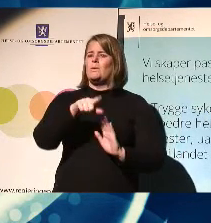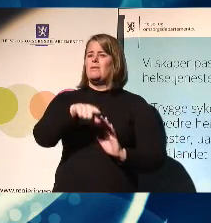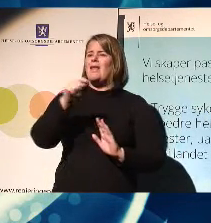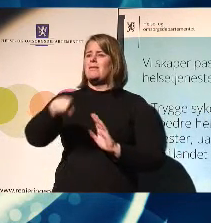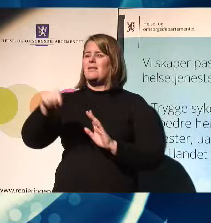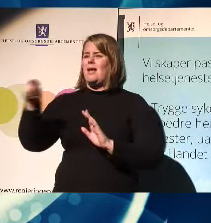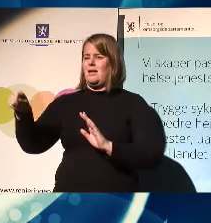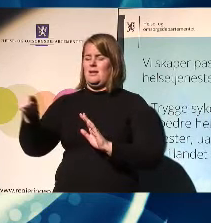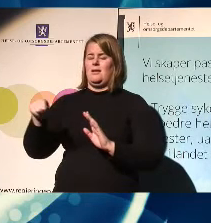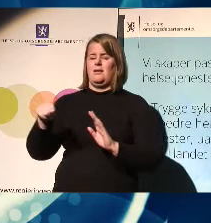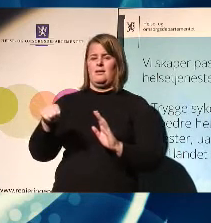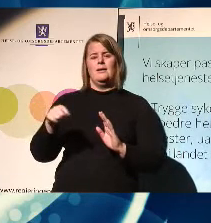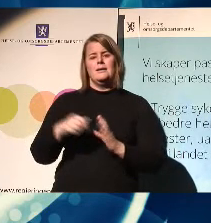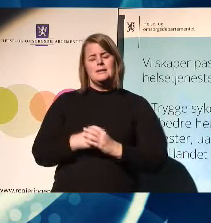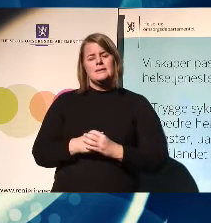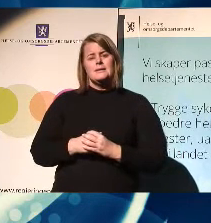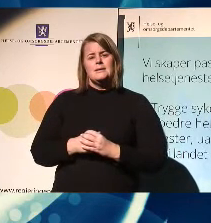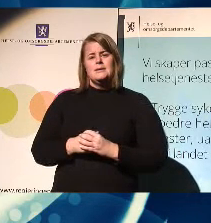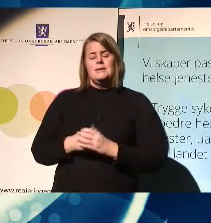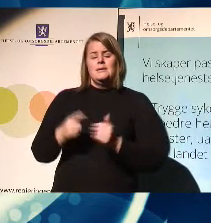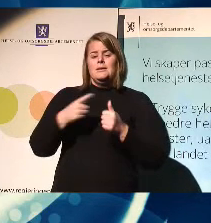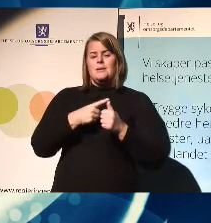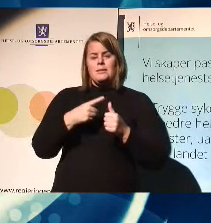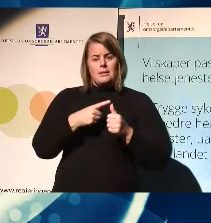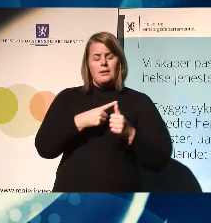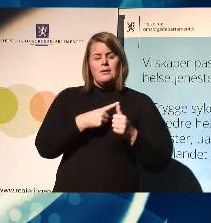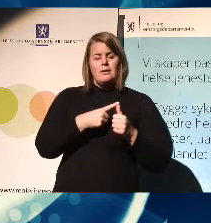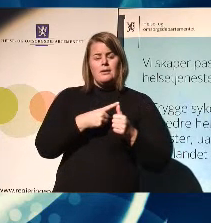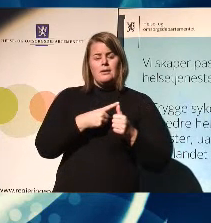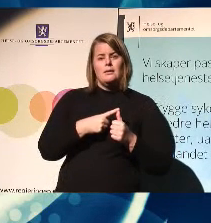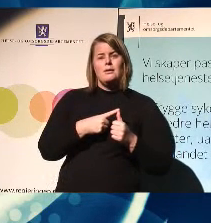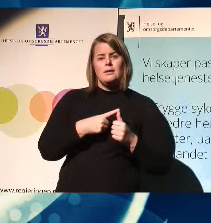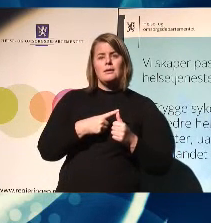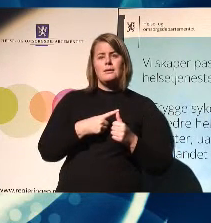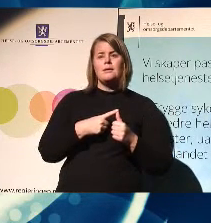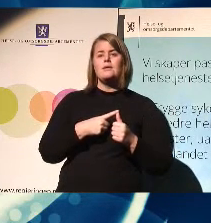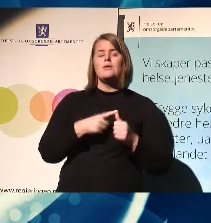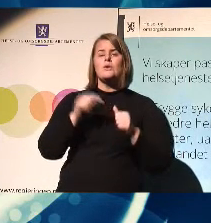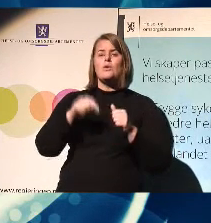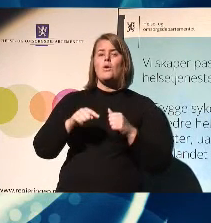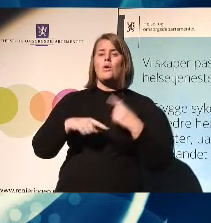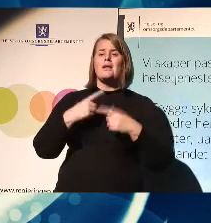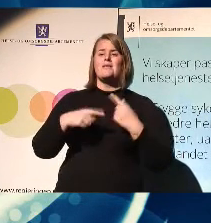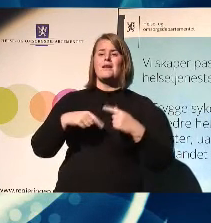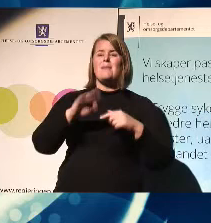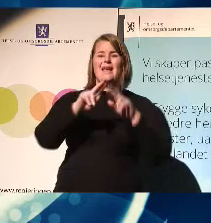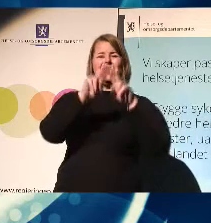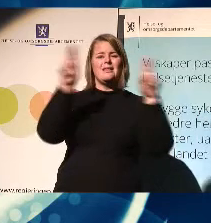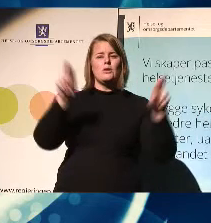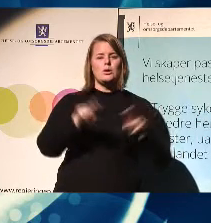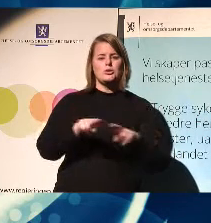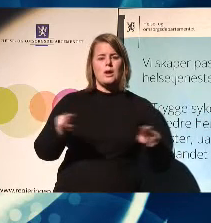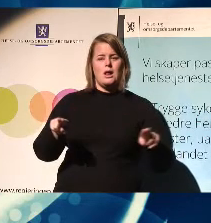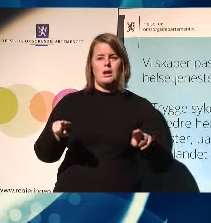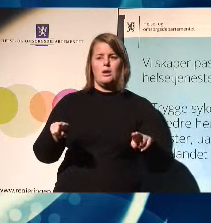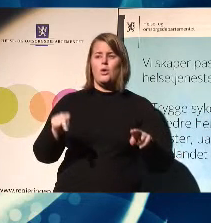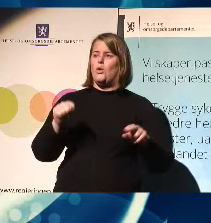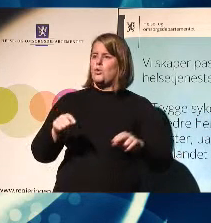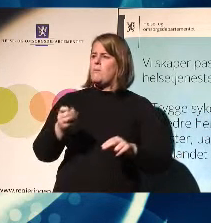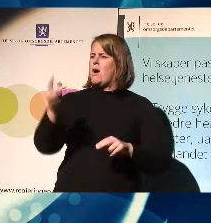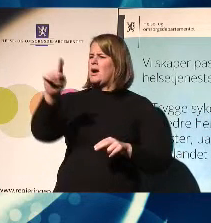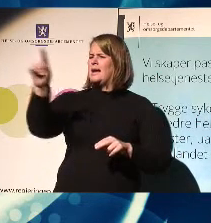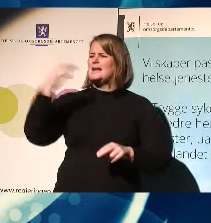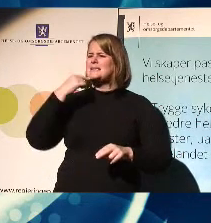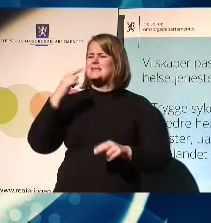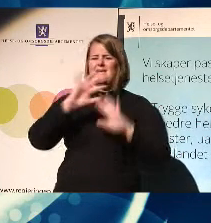som kan være til ettertanke. Det ene at vi ser betydelig grad av internasjonalisering. Altså mange sier at verden har blitt flat igjen. Det